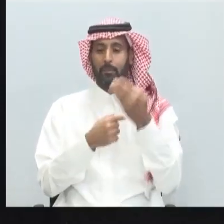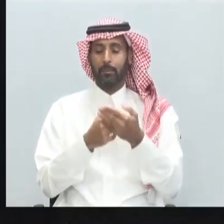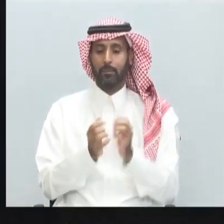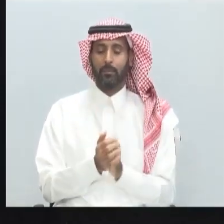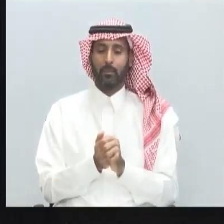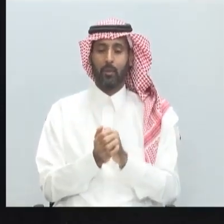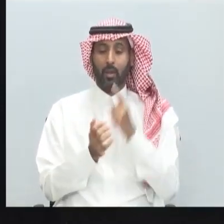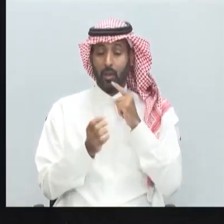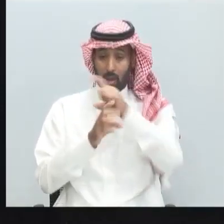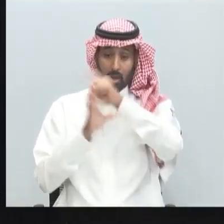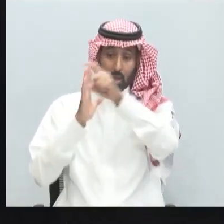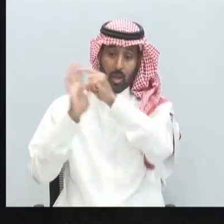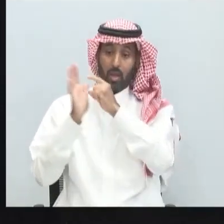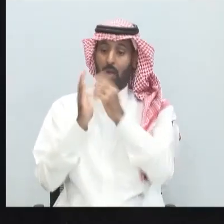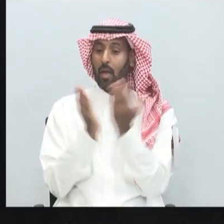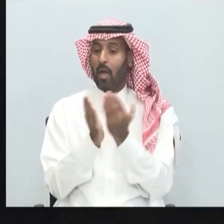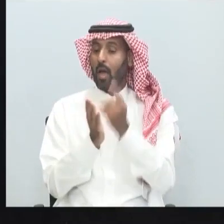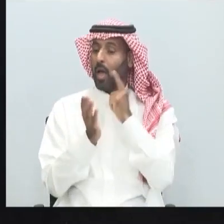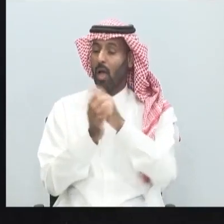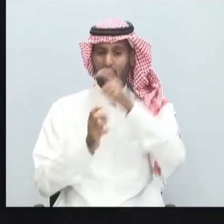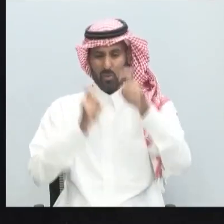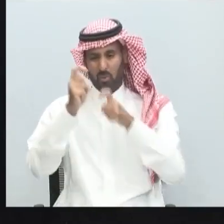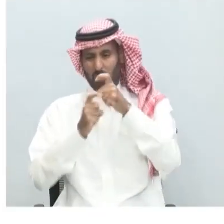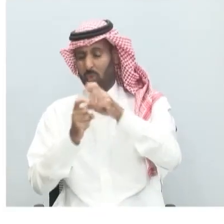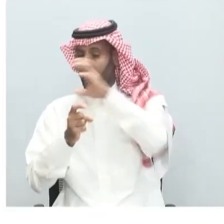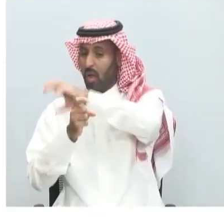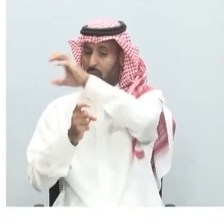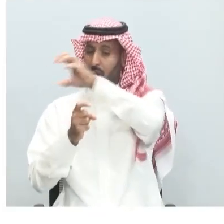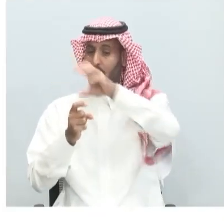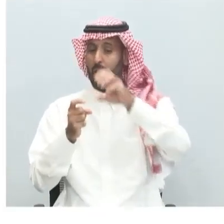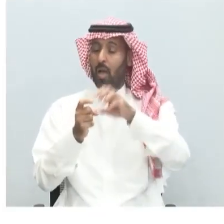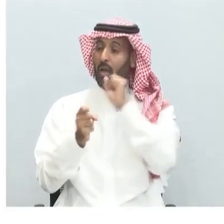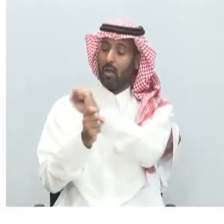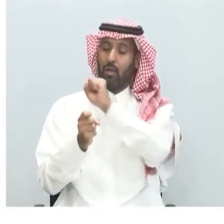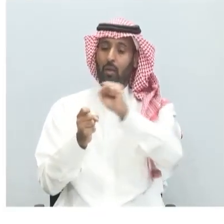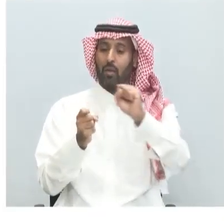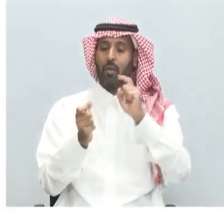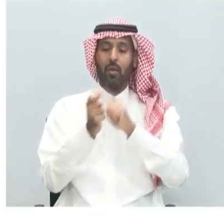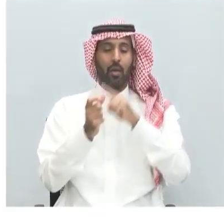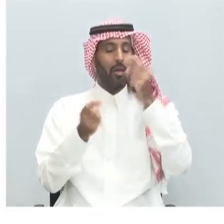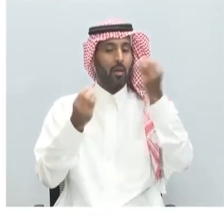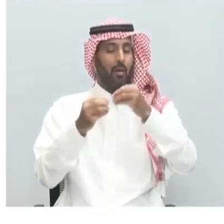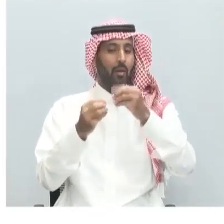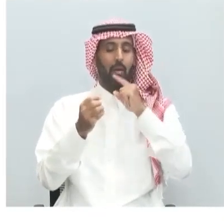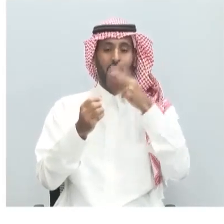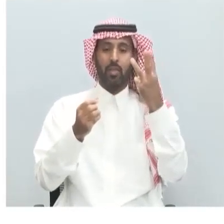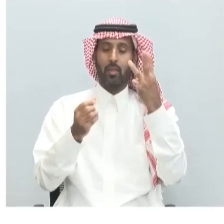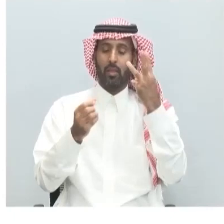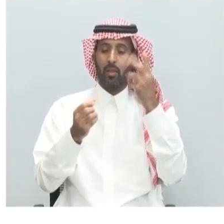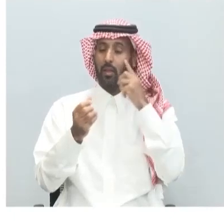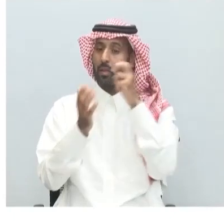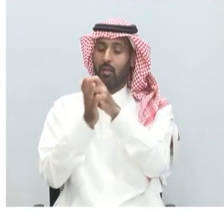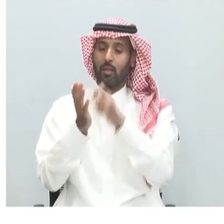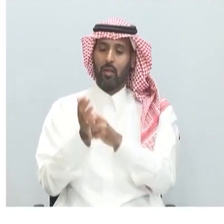اذا العنوان الدرس التوزيع الالكتروني قلنا يحدد التوزيع الالكتروني باستخدام ثلاثه